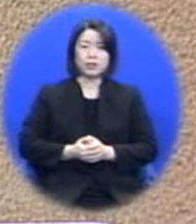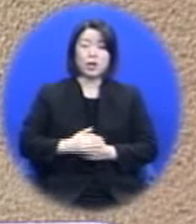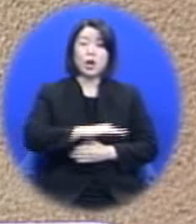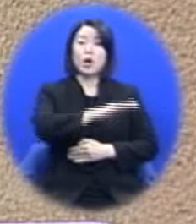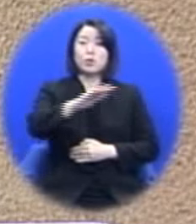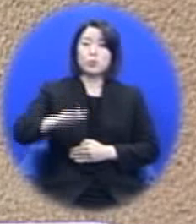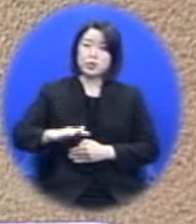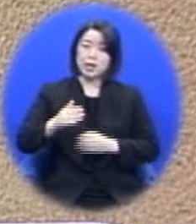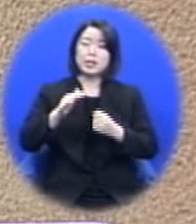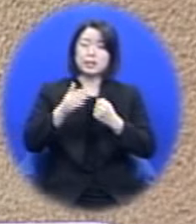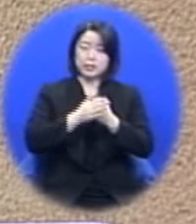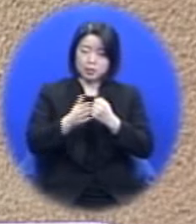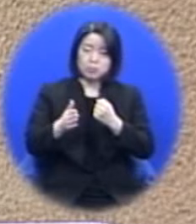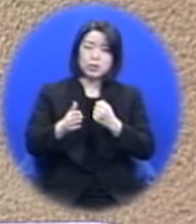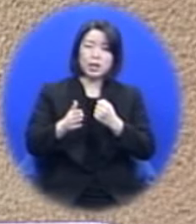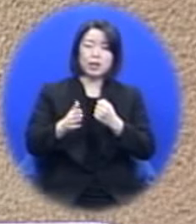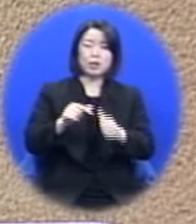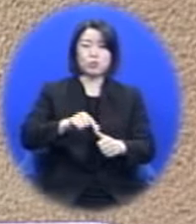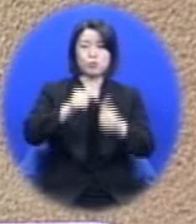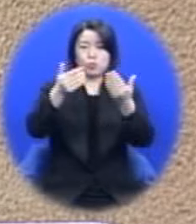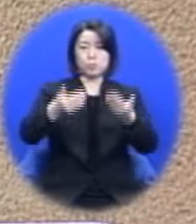우리가 그래서 구원받았잖아요.